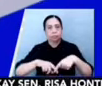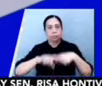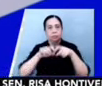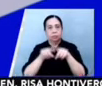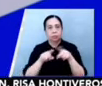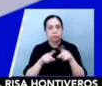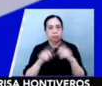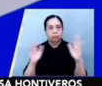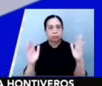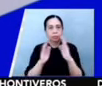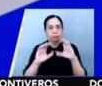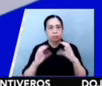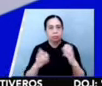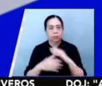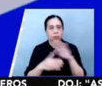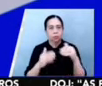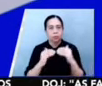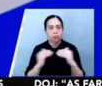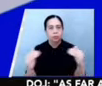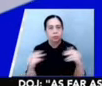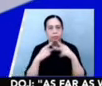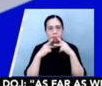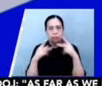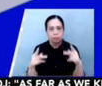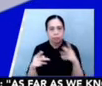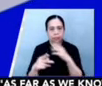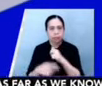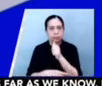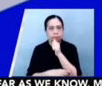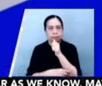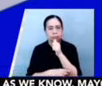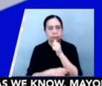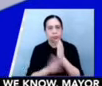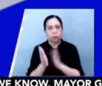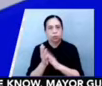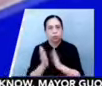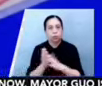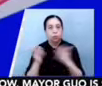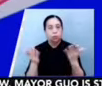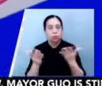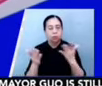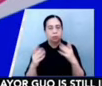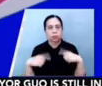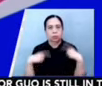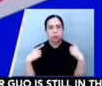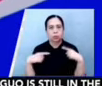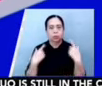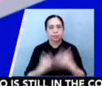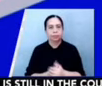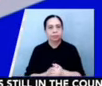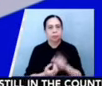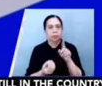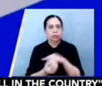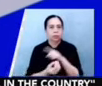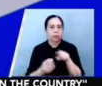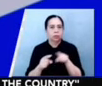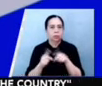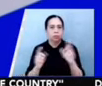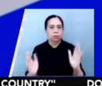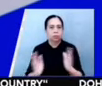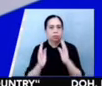klase sa lahat ng antas sa mga pampubliko at pribadong paaralan sa lalawigan ng Laguna kanselado rin ng face to face classes